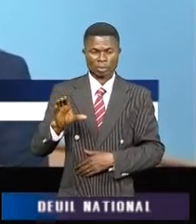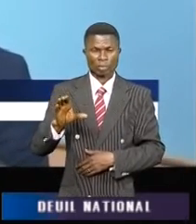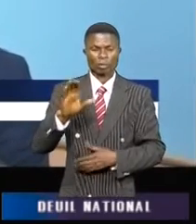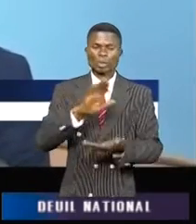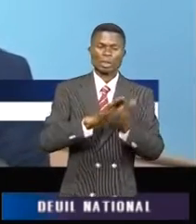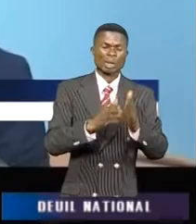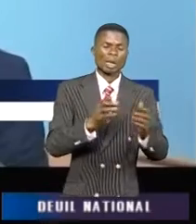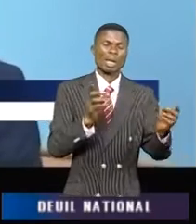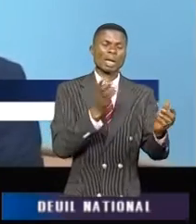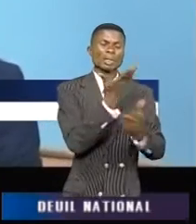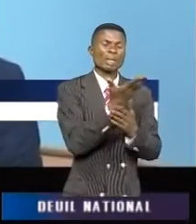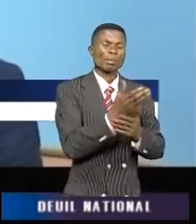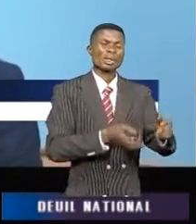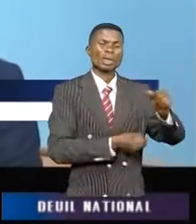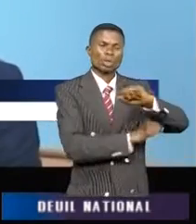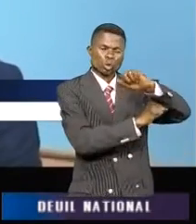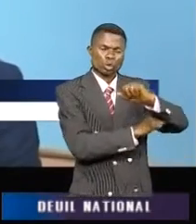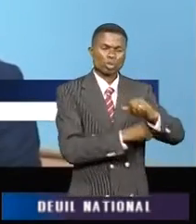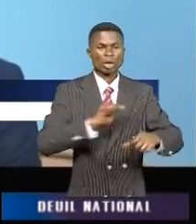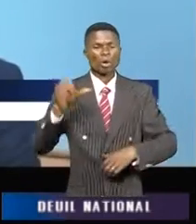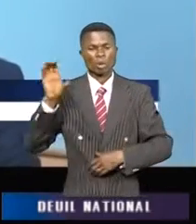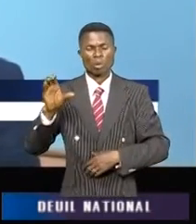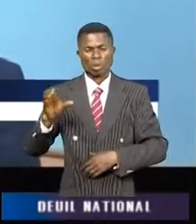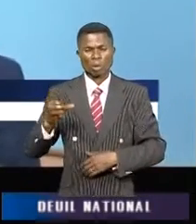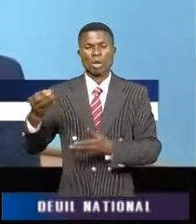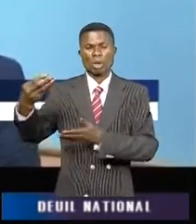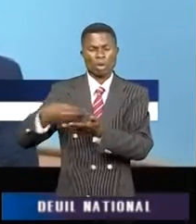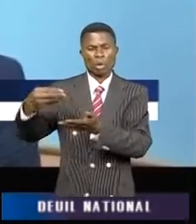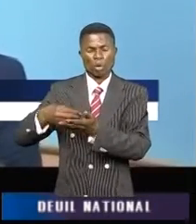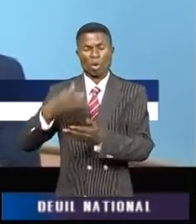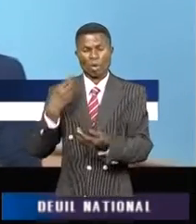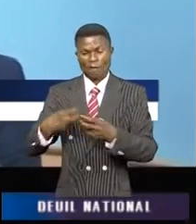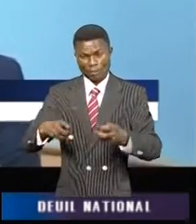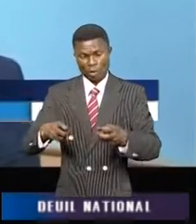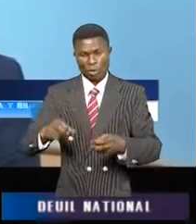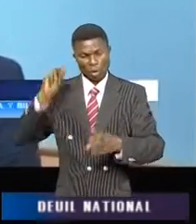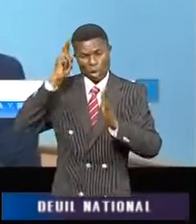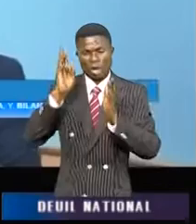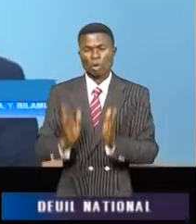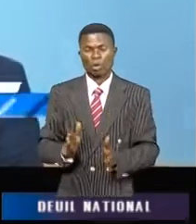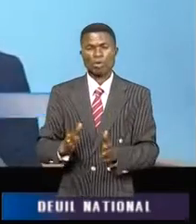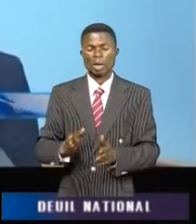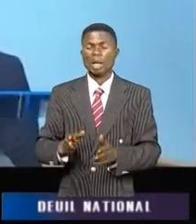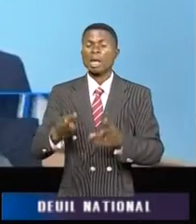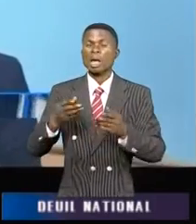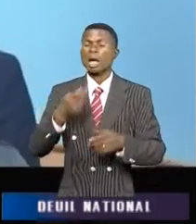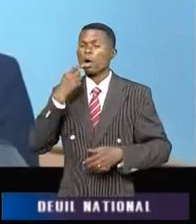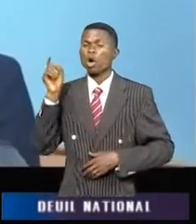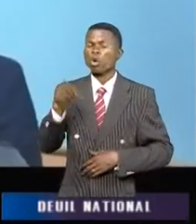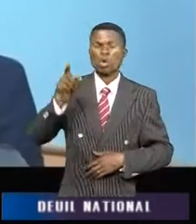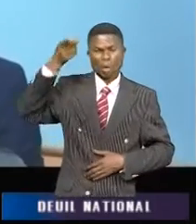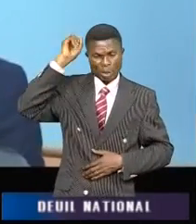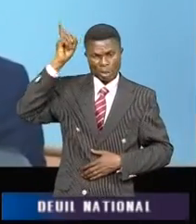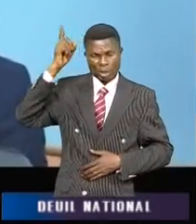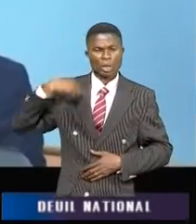d'autres banques comme Solidaire. Mais quant au recouvrement forcé, le gouverneur a déjà donné le go et nous